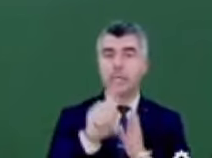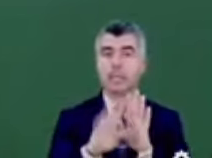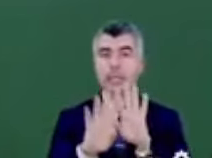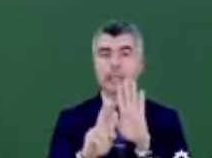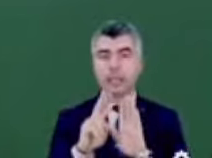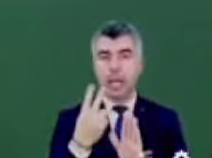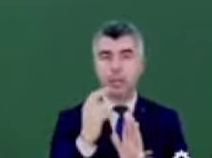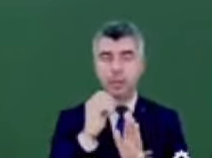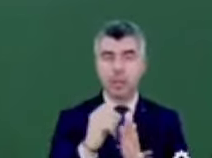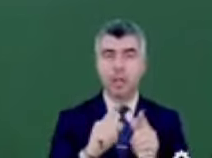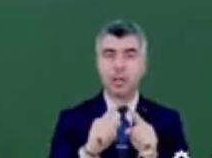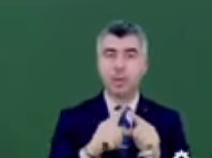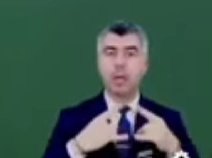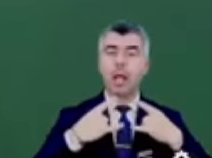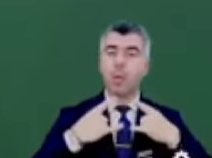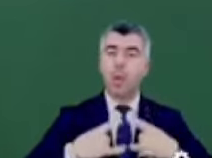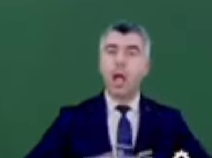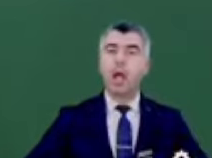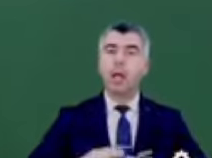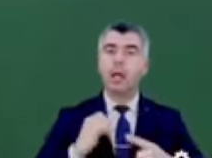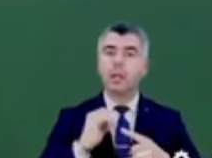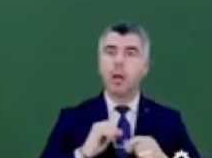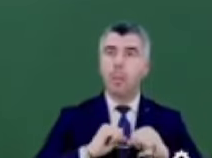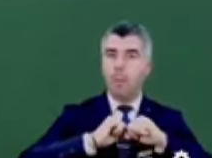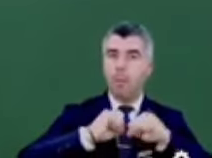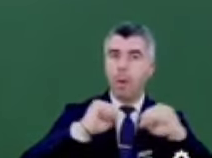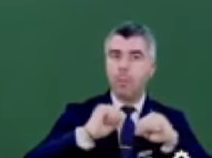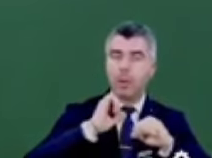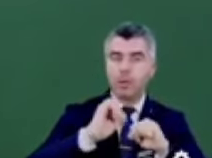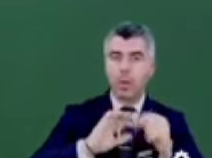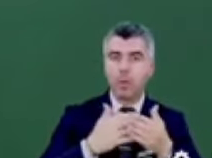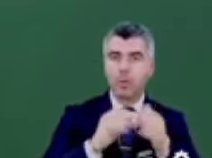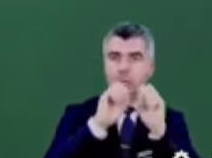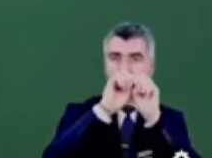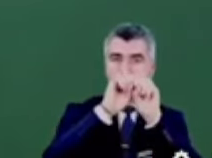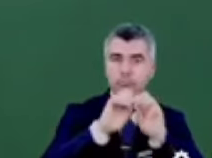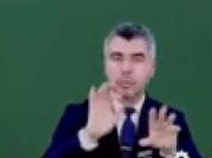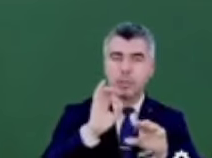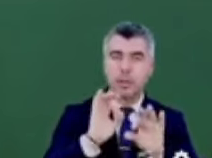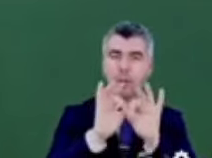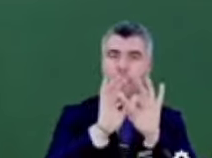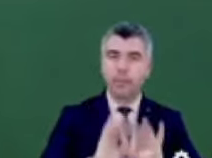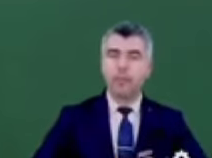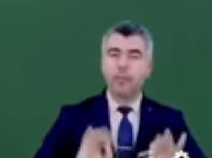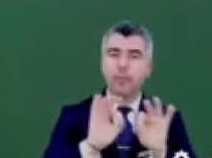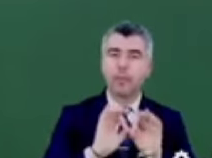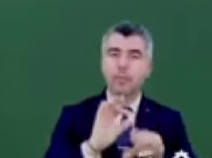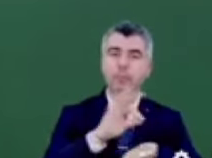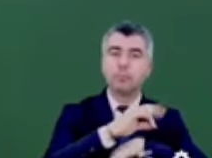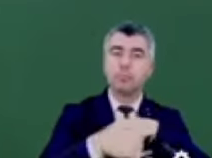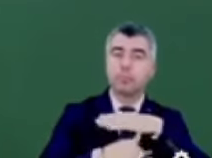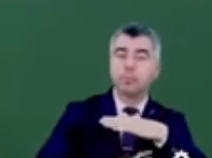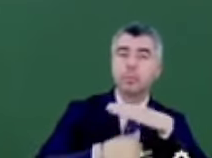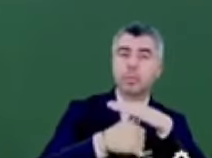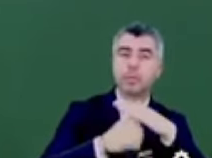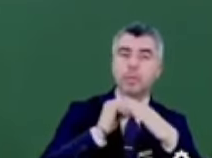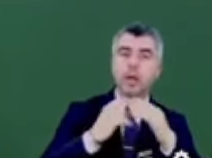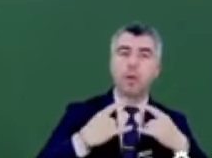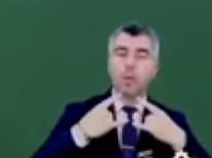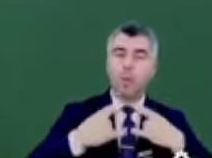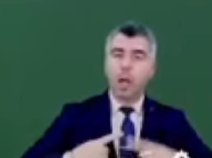المتعلق بالامن والسلامه في المجال النووي والاشعاعي وباحث الوكاله المغربيه للامن والسلامه في